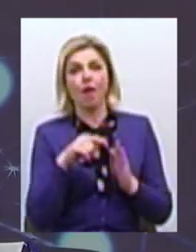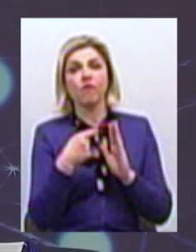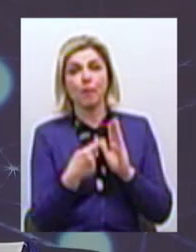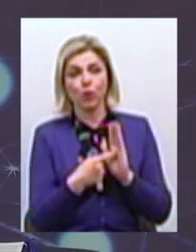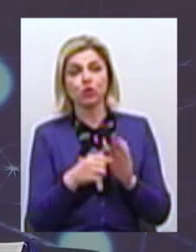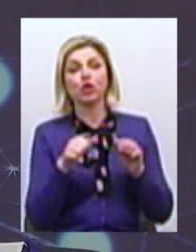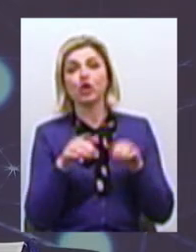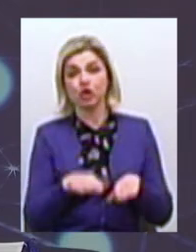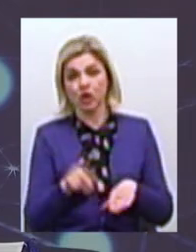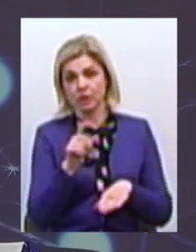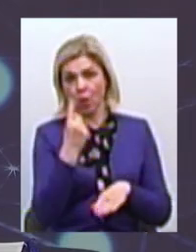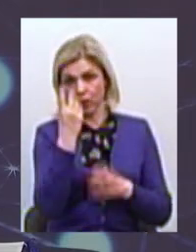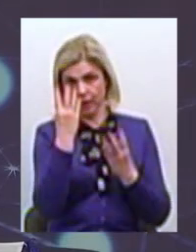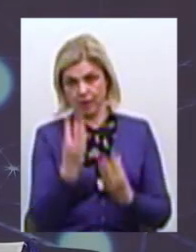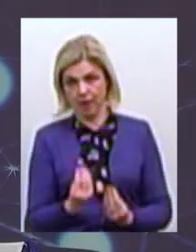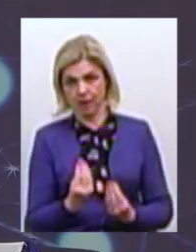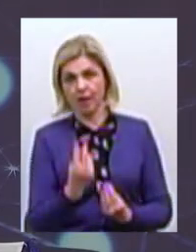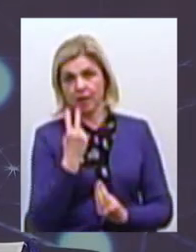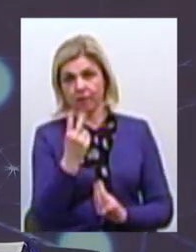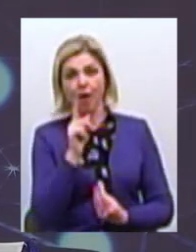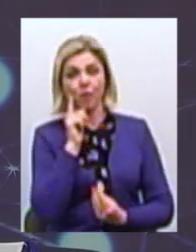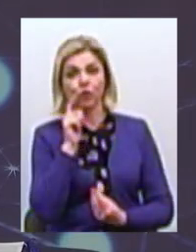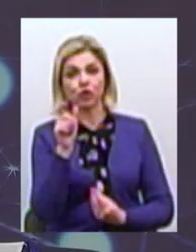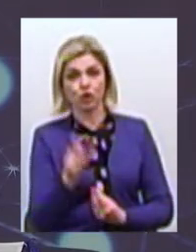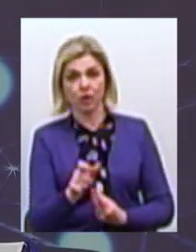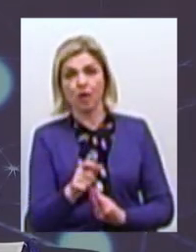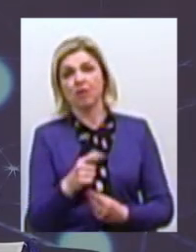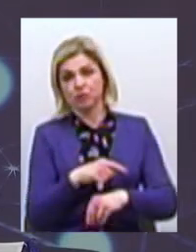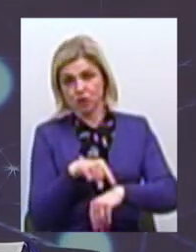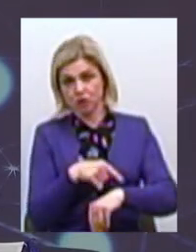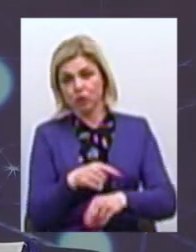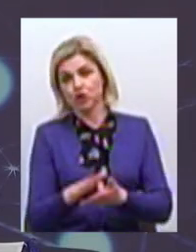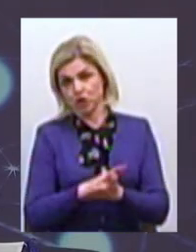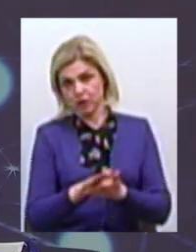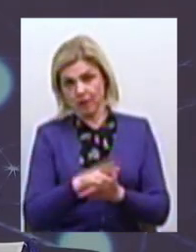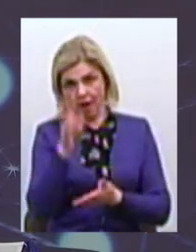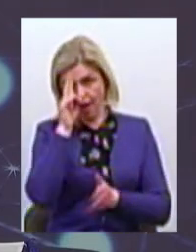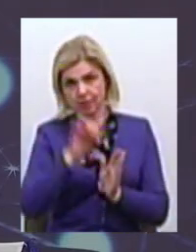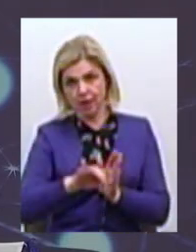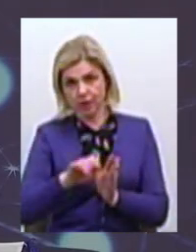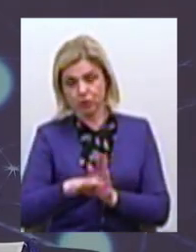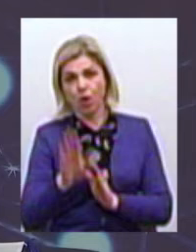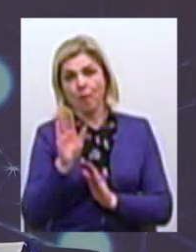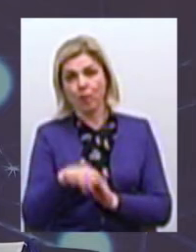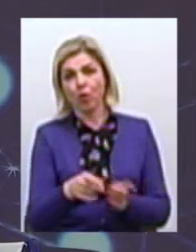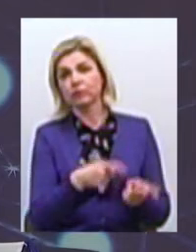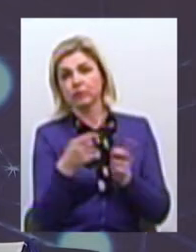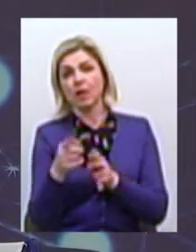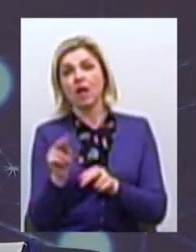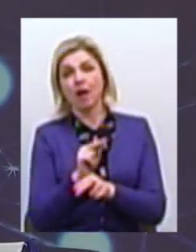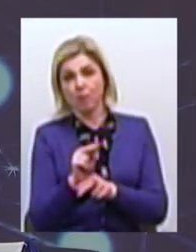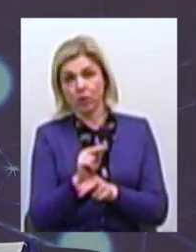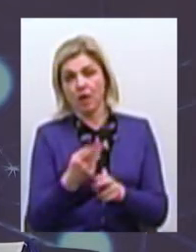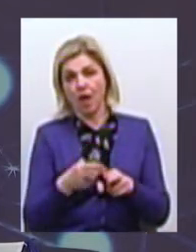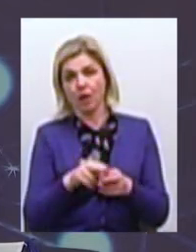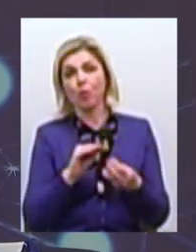Вопрос решился за один день. 2 молодых человека в течение там, нескольких часов ее прочистили. Потом ее полностью переложили, отремонтировали, все, мы эту проблему